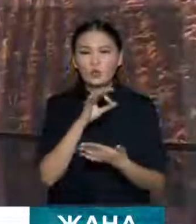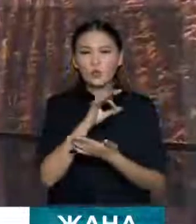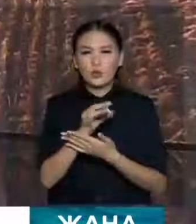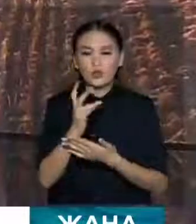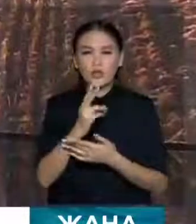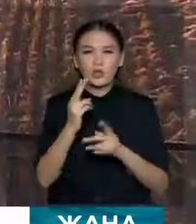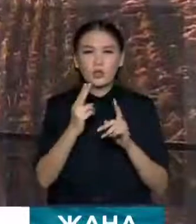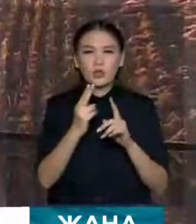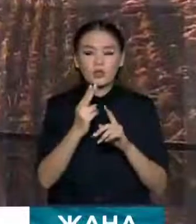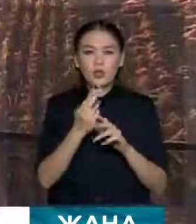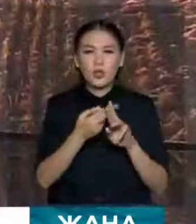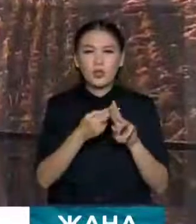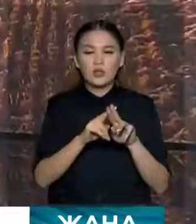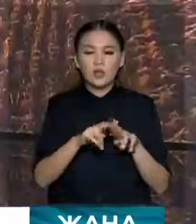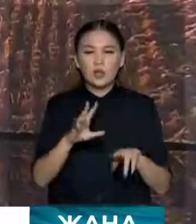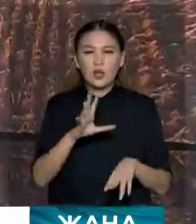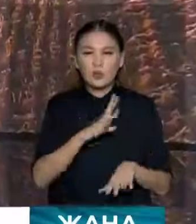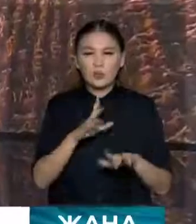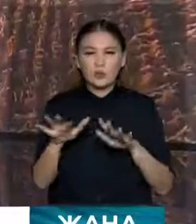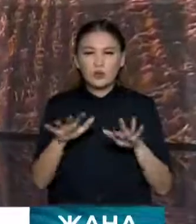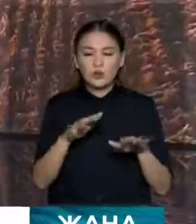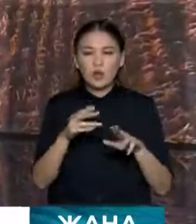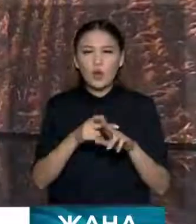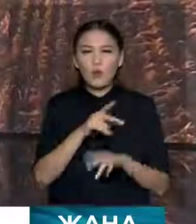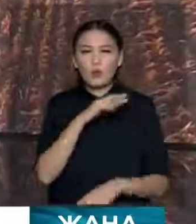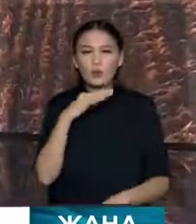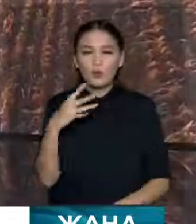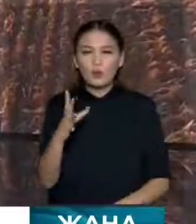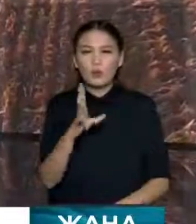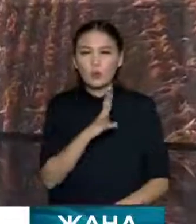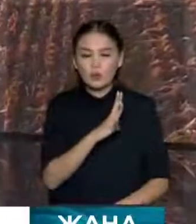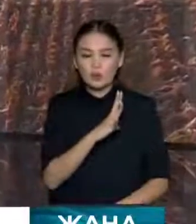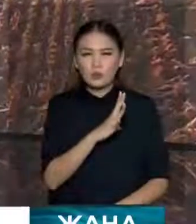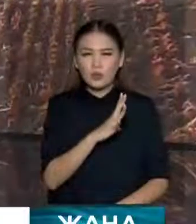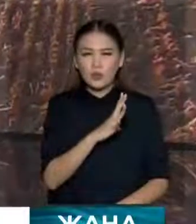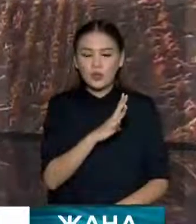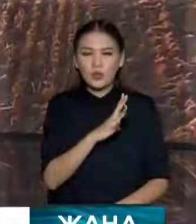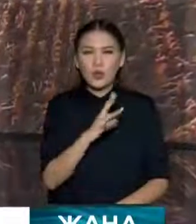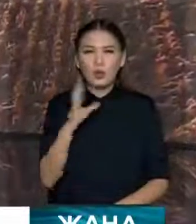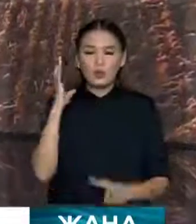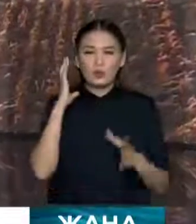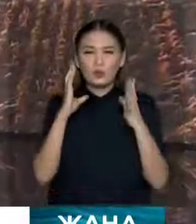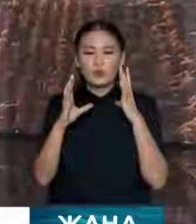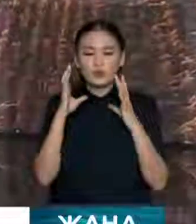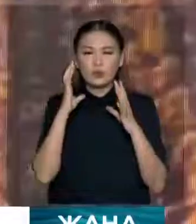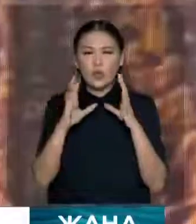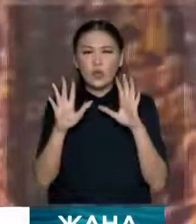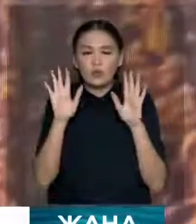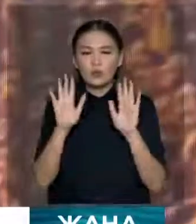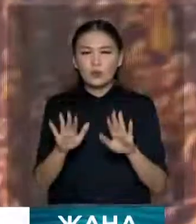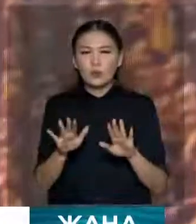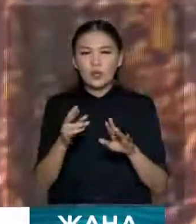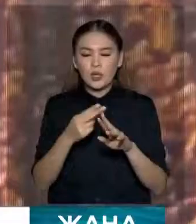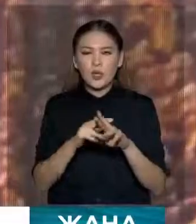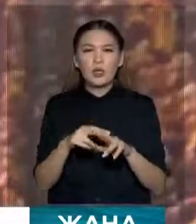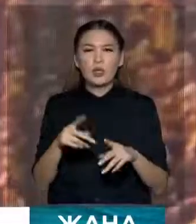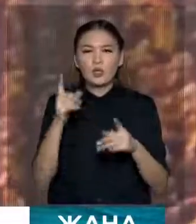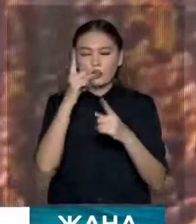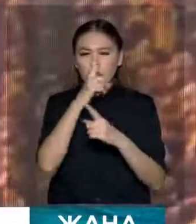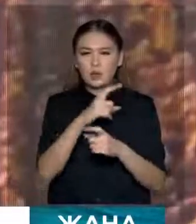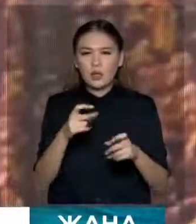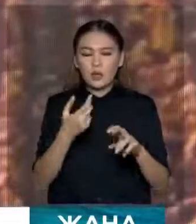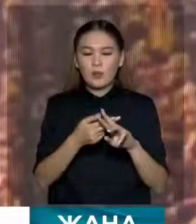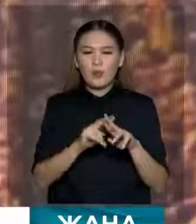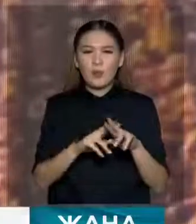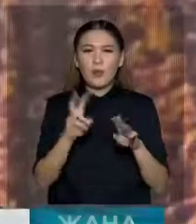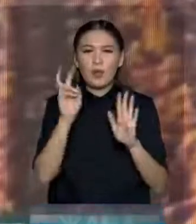керек. Біріншіден мына құрама штаттарда мен көп болдым. Содан кейін бізде университет, Дэвис университет деген белгілі университет болды. Сонда